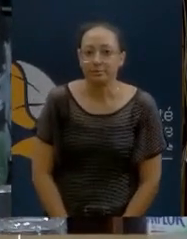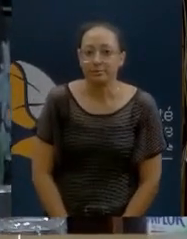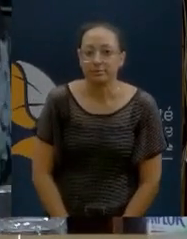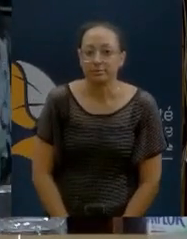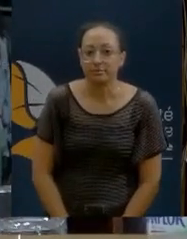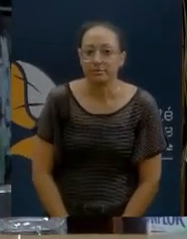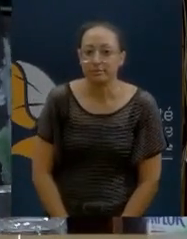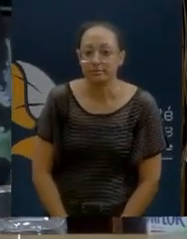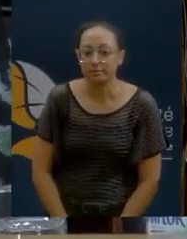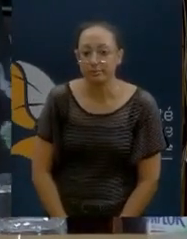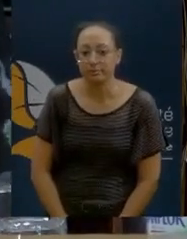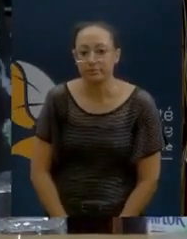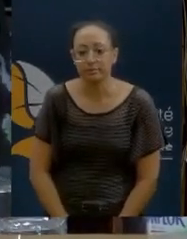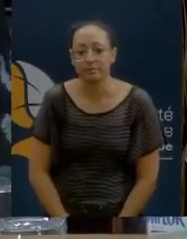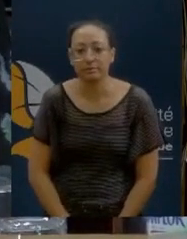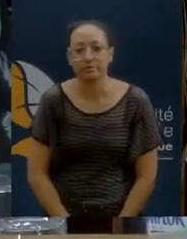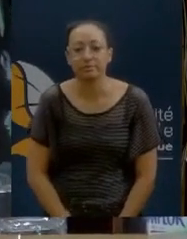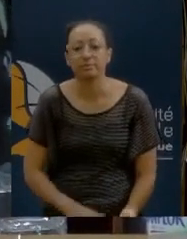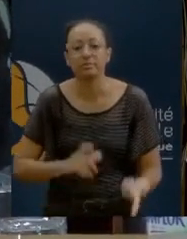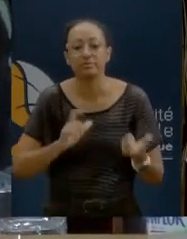Merci. Est-ce qu'il y a une autre observation?